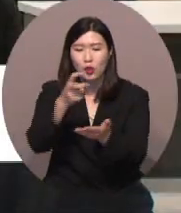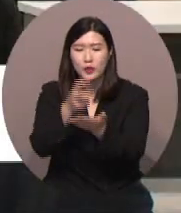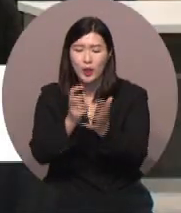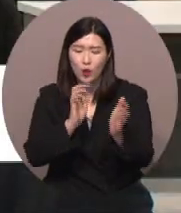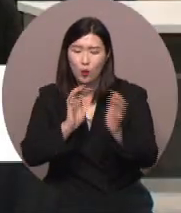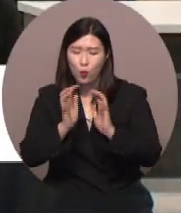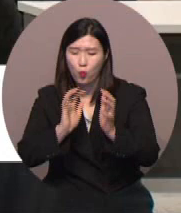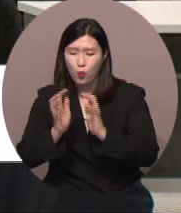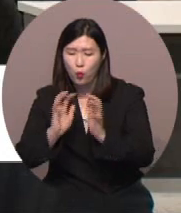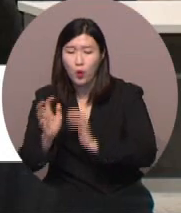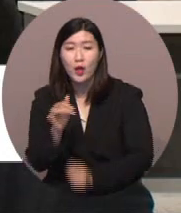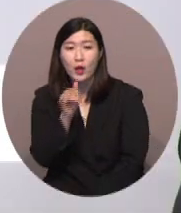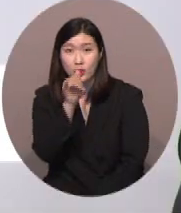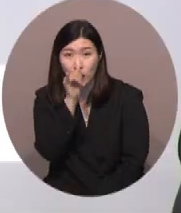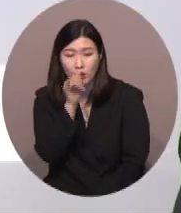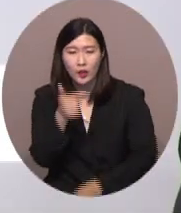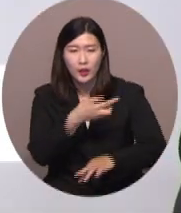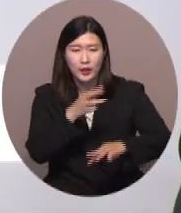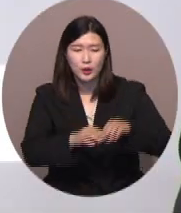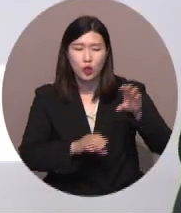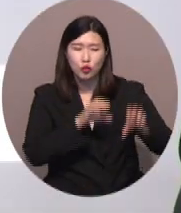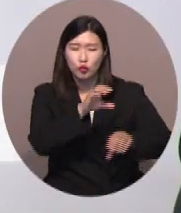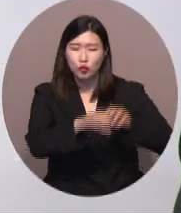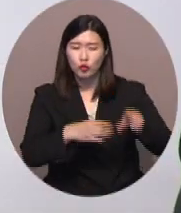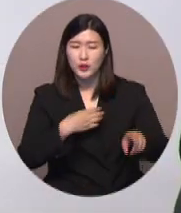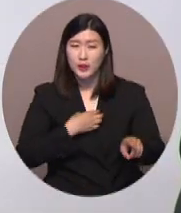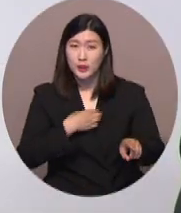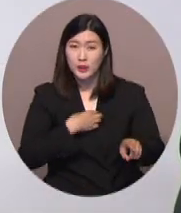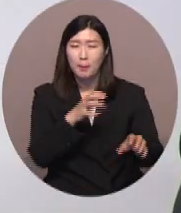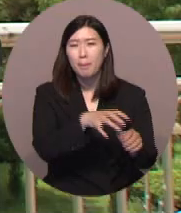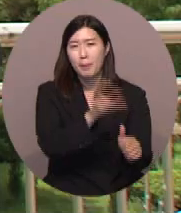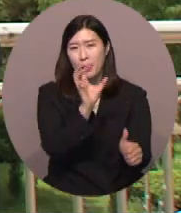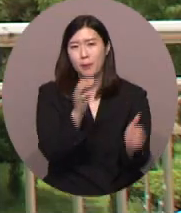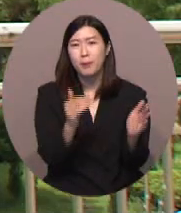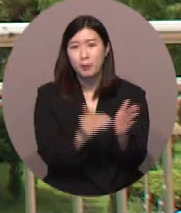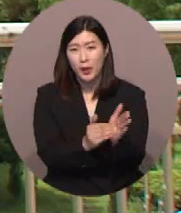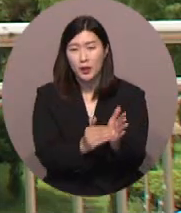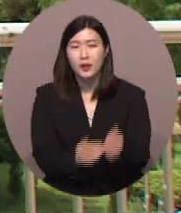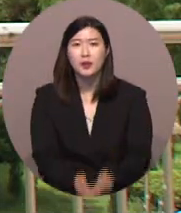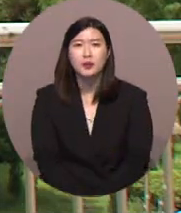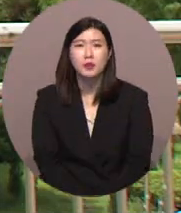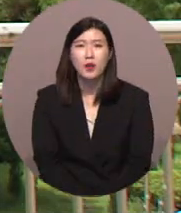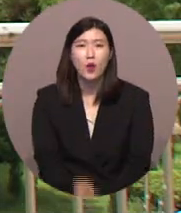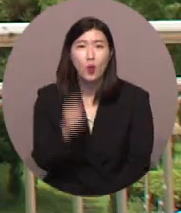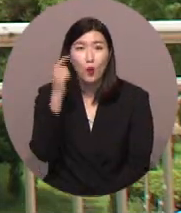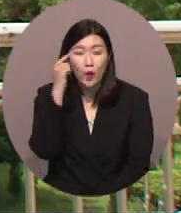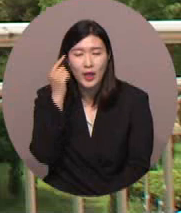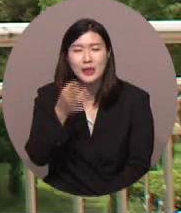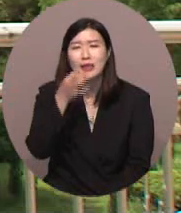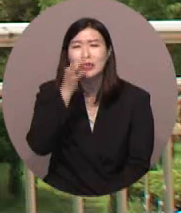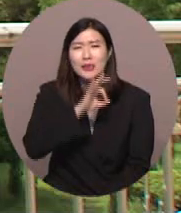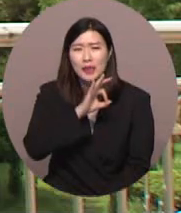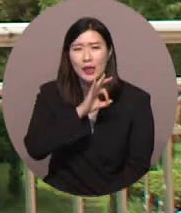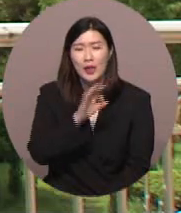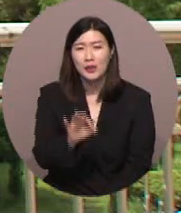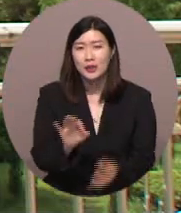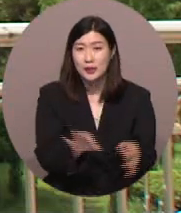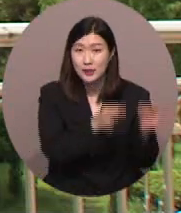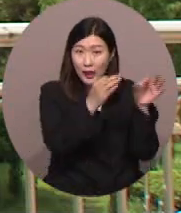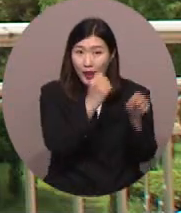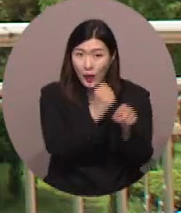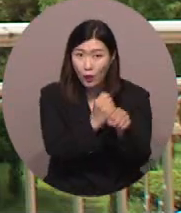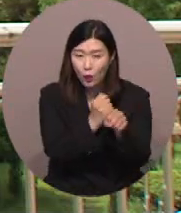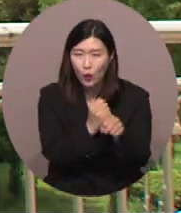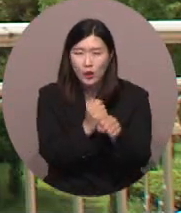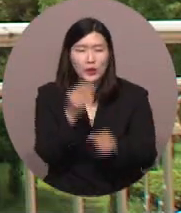위원회는 우선 대전의 투기과열지구를 해제해 씁니다 정부는 최근 금리 의상과 미분양 증가 등 부동산 시장